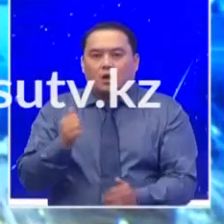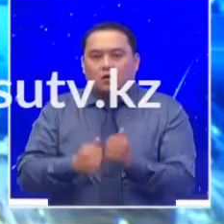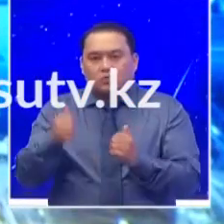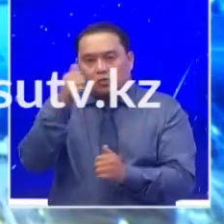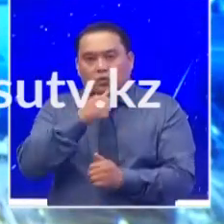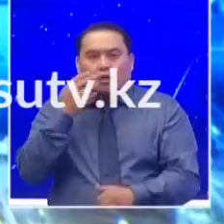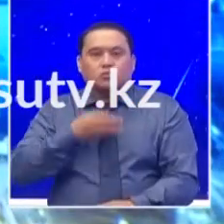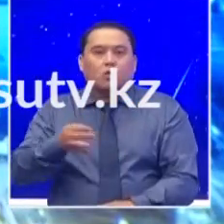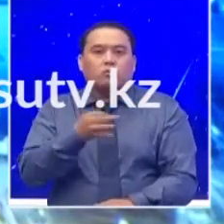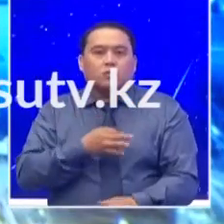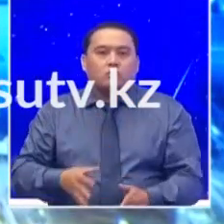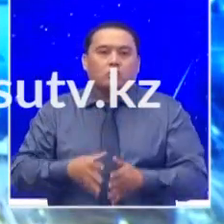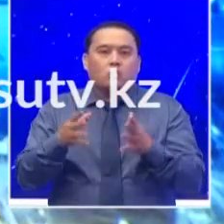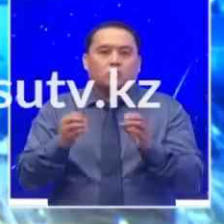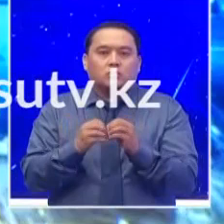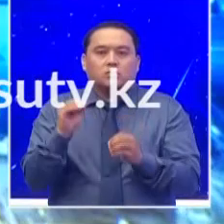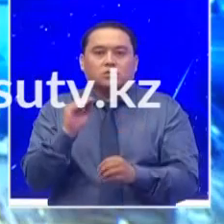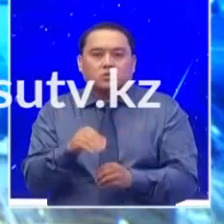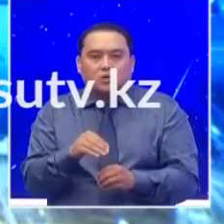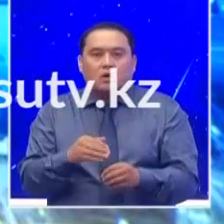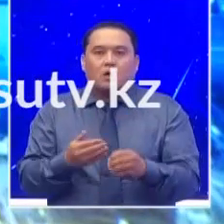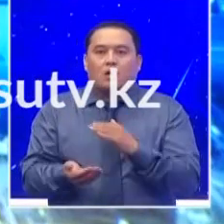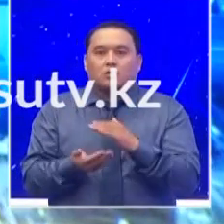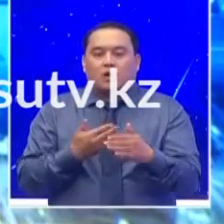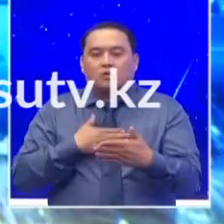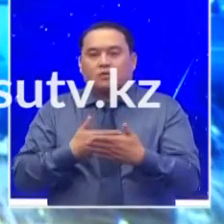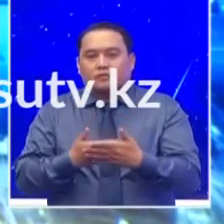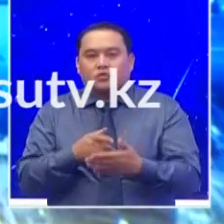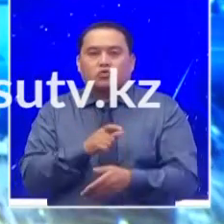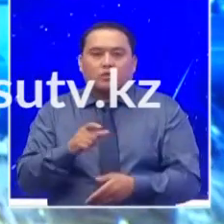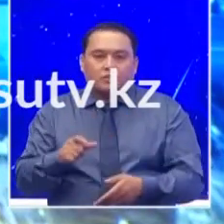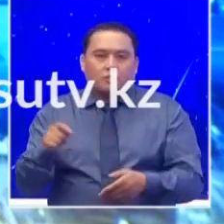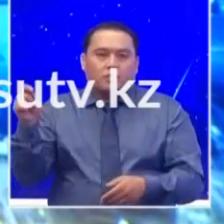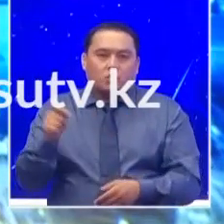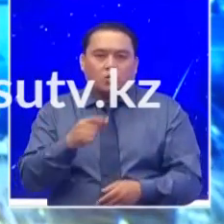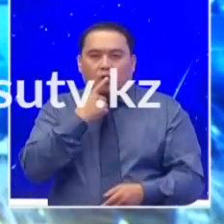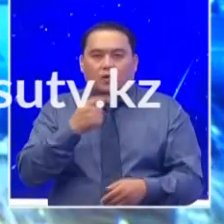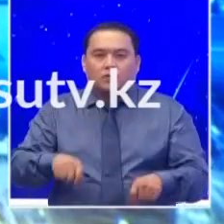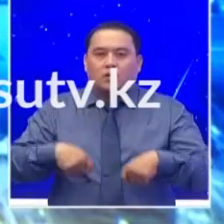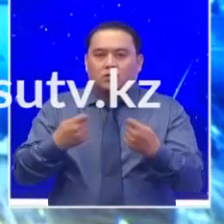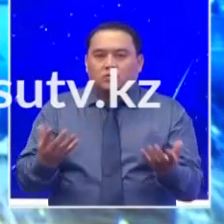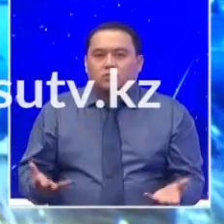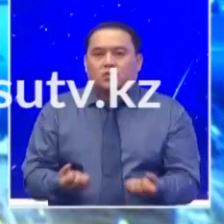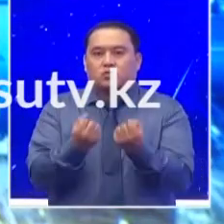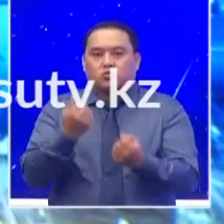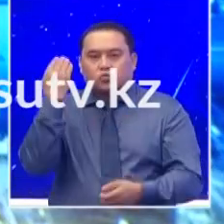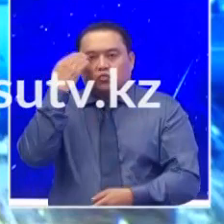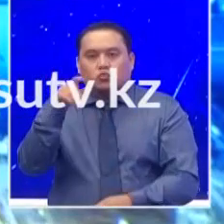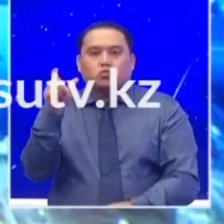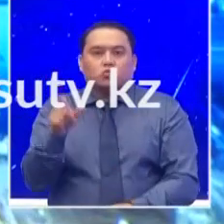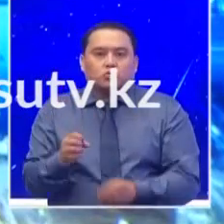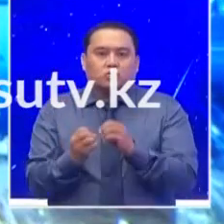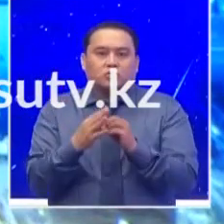Ежегодно в Алматинской области более 10 тысяч отзывчивых граждан приходят, чтобы сдать кровь и спасти чью-то жизнь.